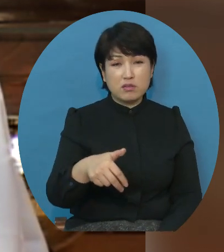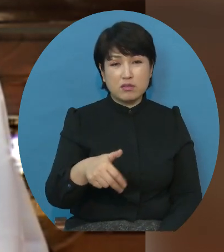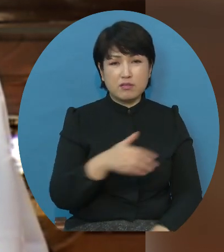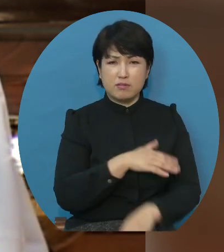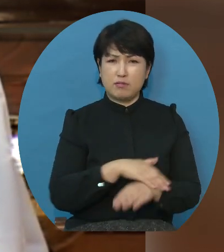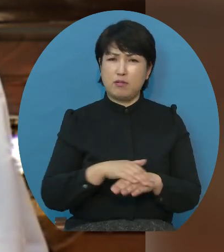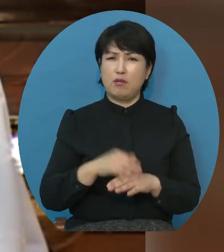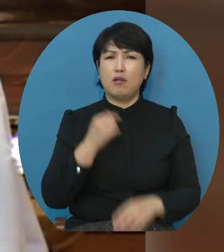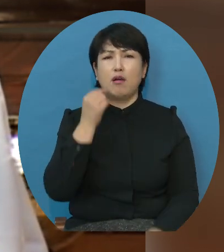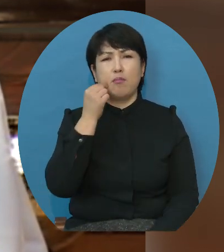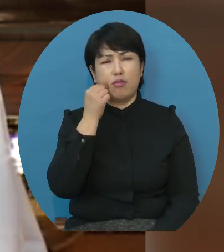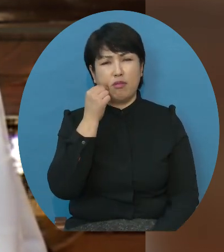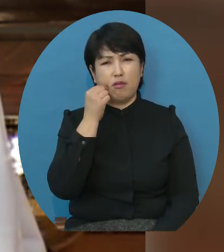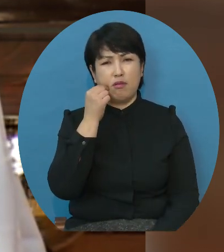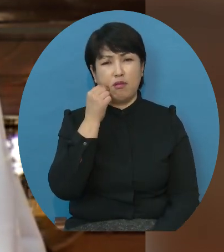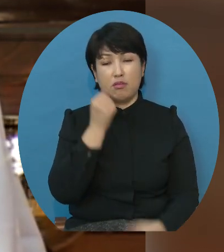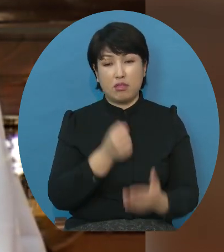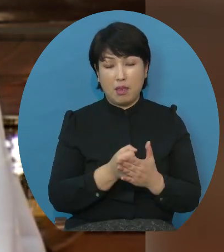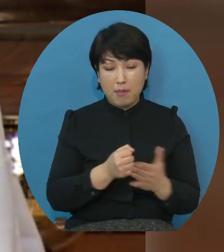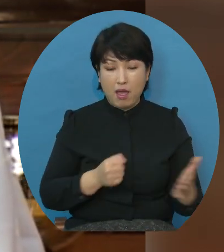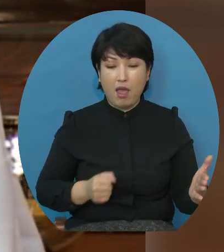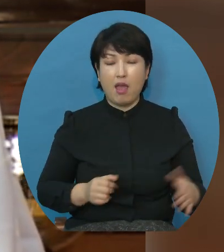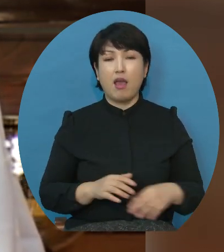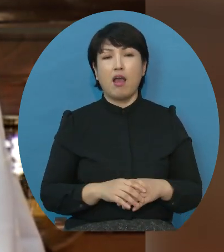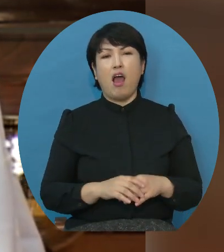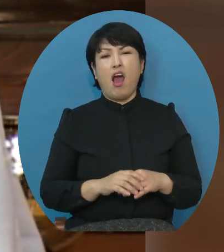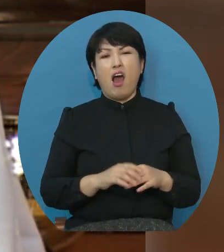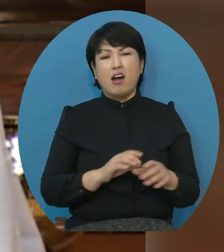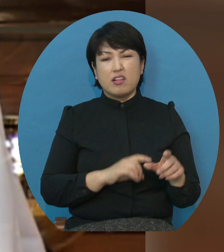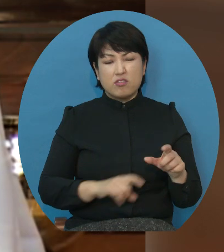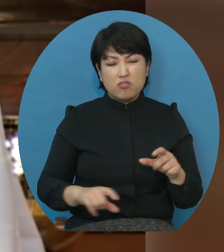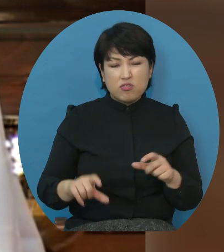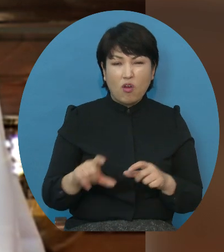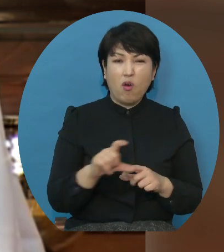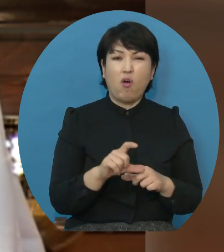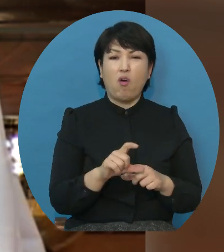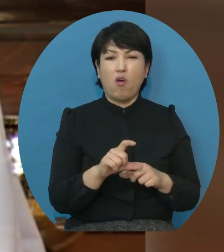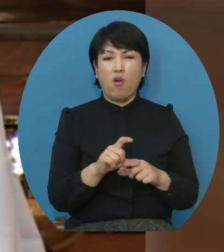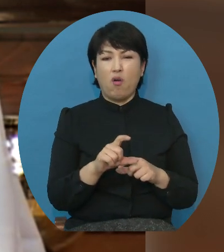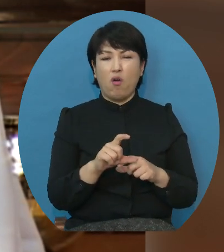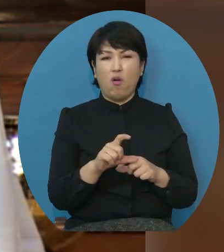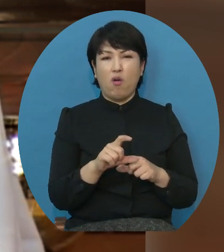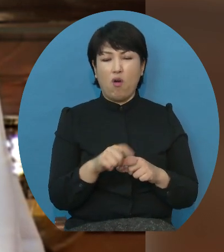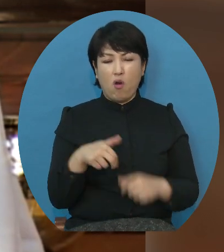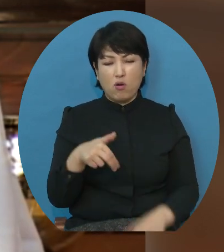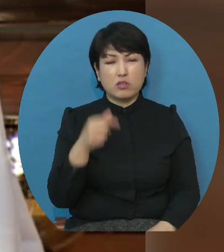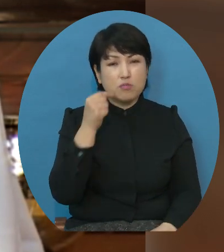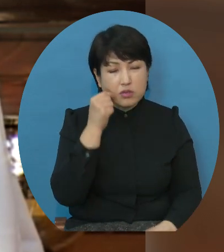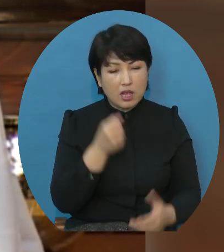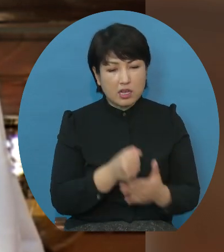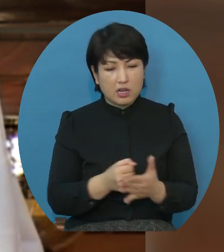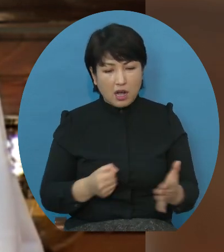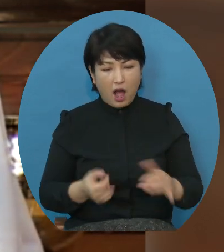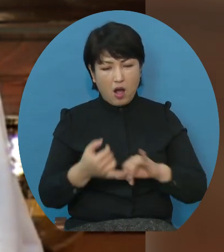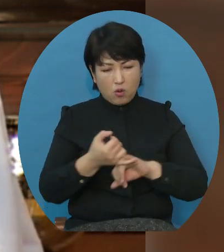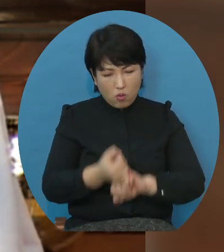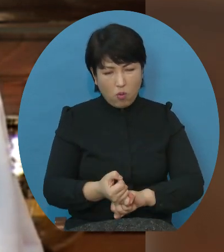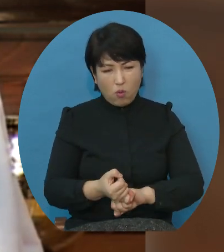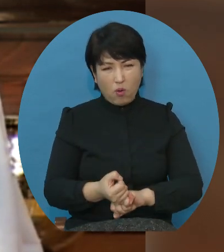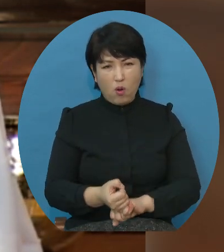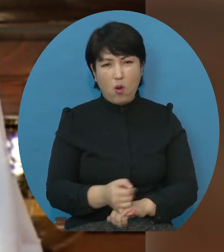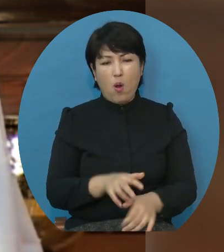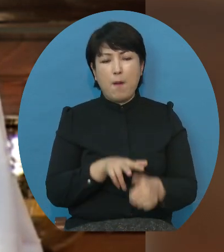지도 잘 못하고 이러니까 턱 떡 칼 때는 수레를 타거나 즉 마차를